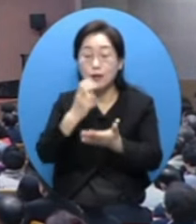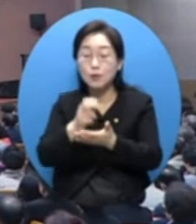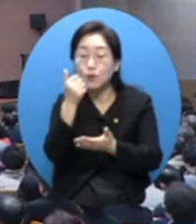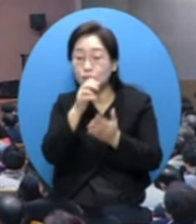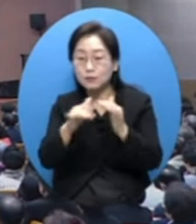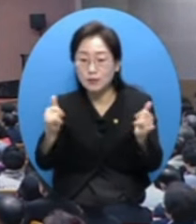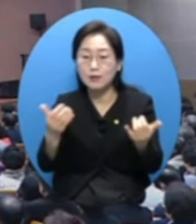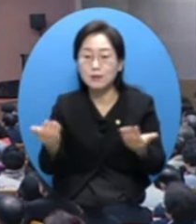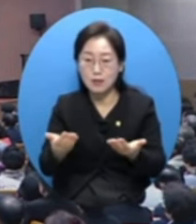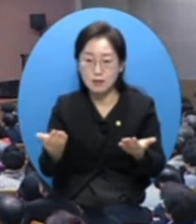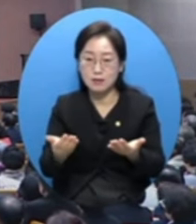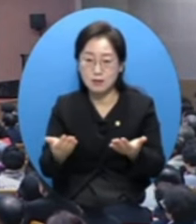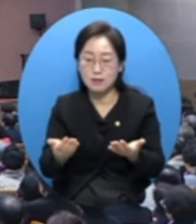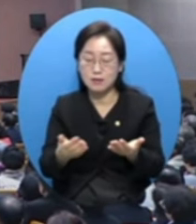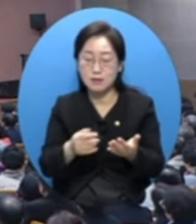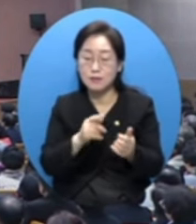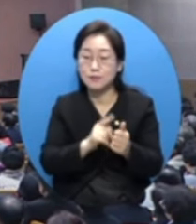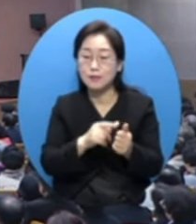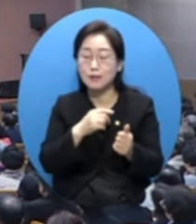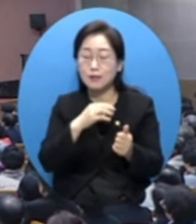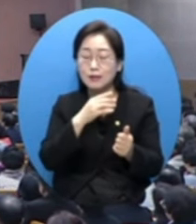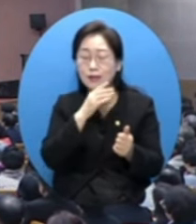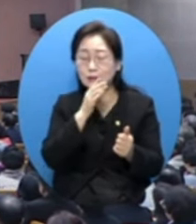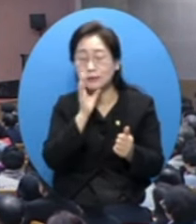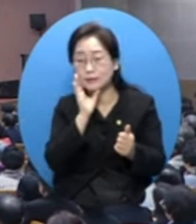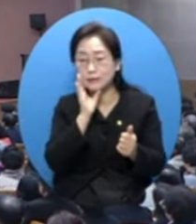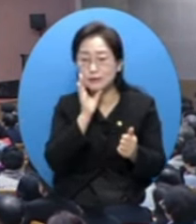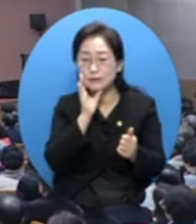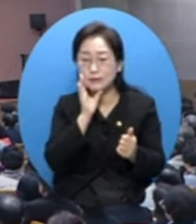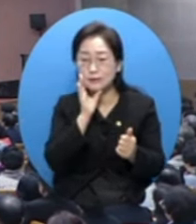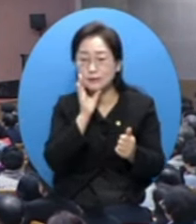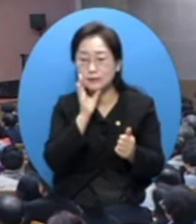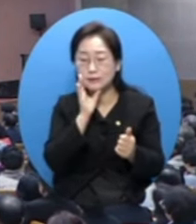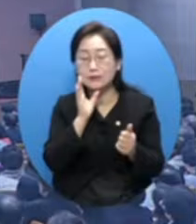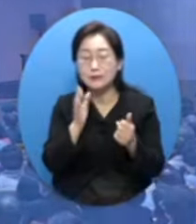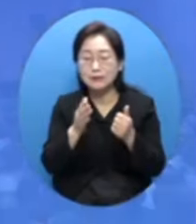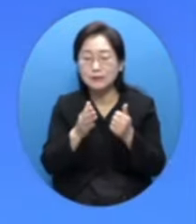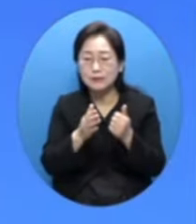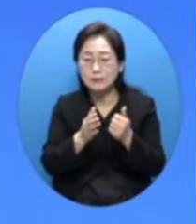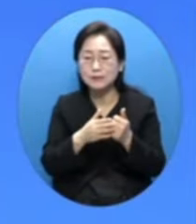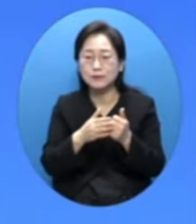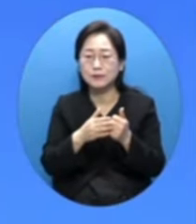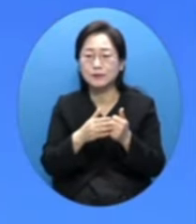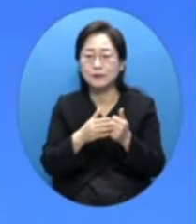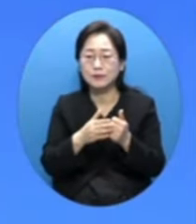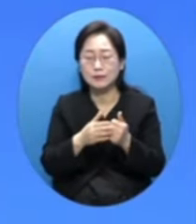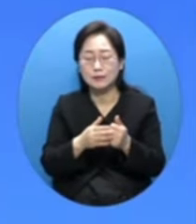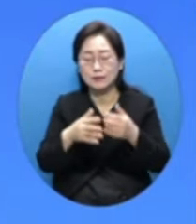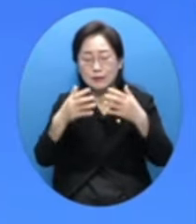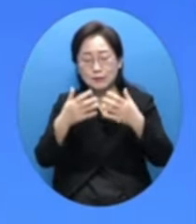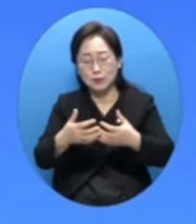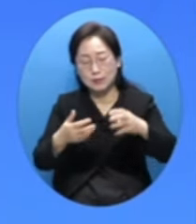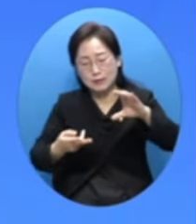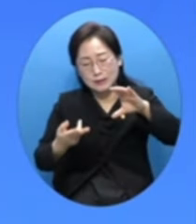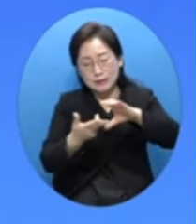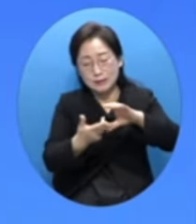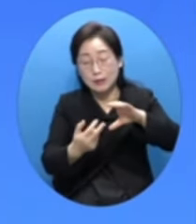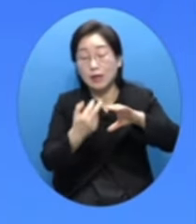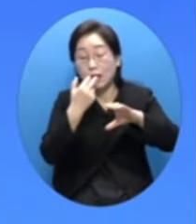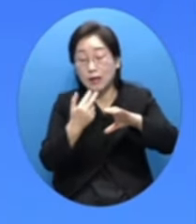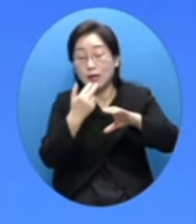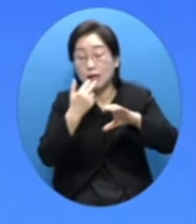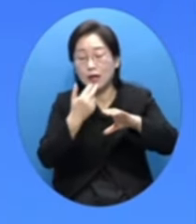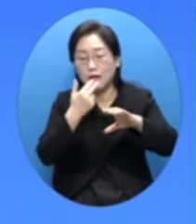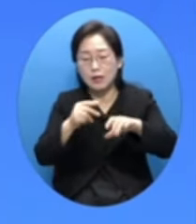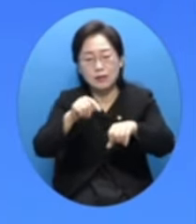변호사를 그가 나이가 들어 이제 기계 의해서 호흡하는 시간이 늘어나게 돼서 뭐 못